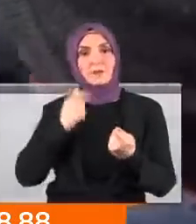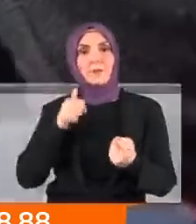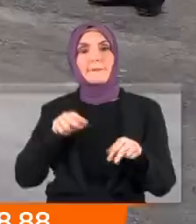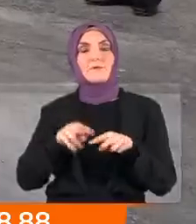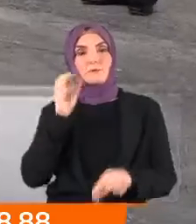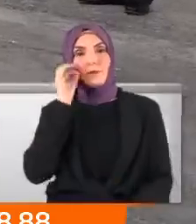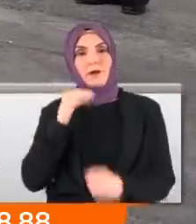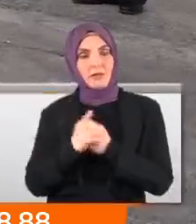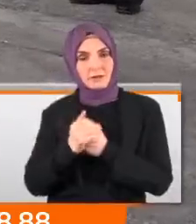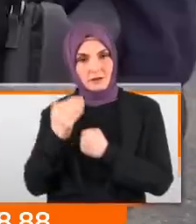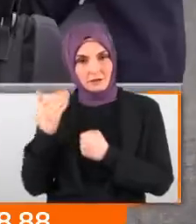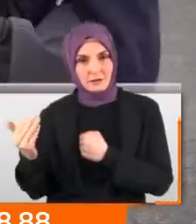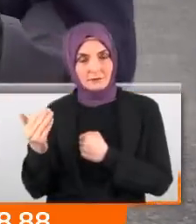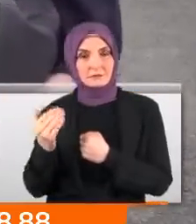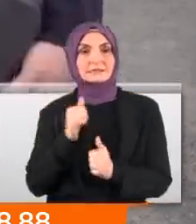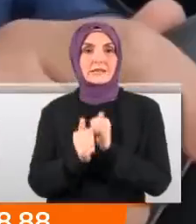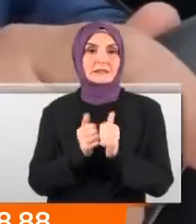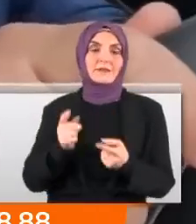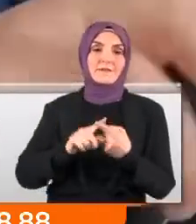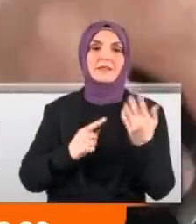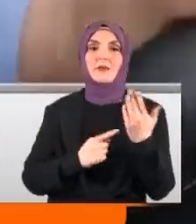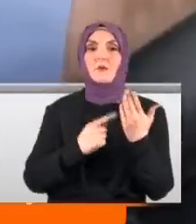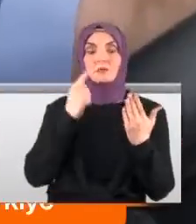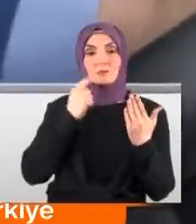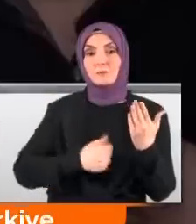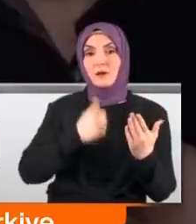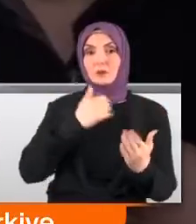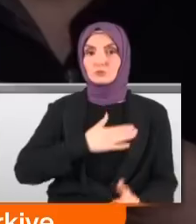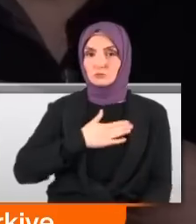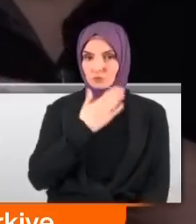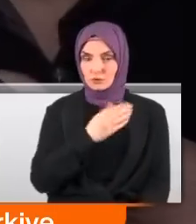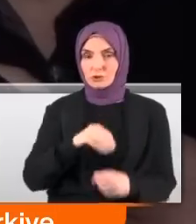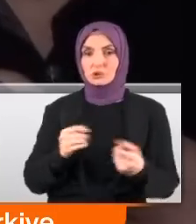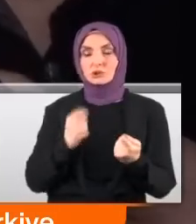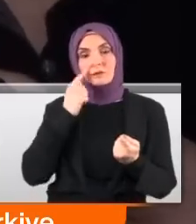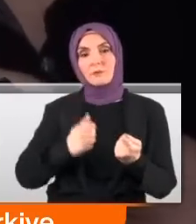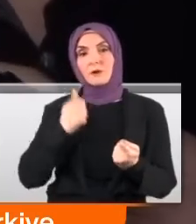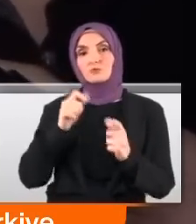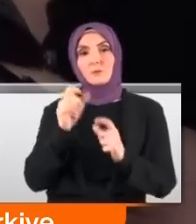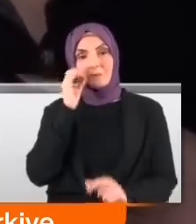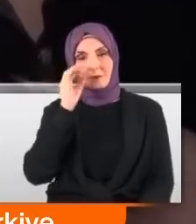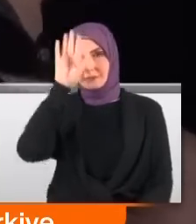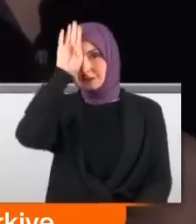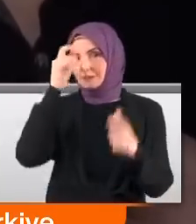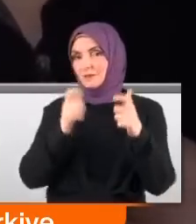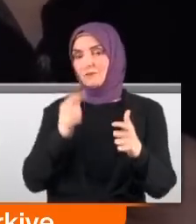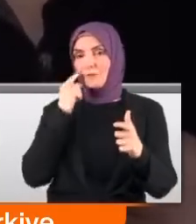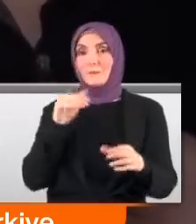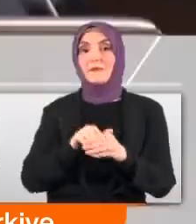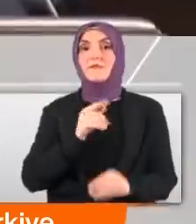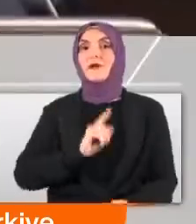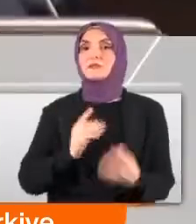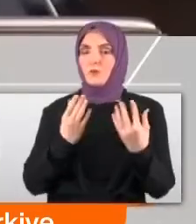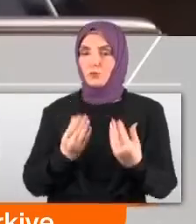Antalya, Sanayi ve Teknoloji Bakanı Mustafa Varank Bursa, İçişleri Bakanı Süleyman Soylu İstanbul'dan milletvekili adayı